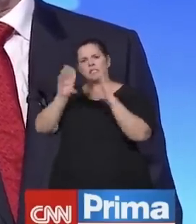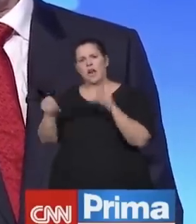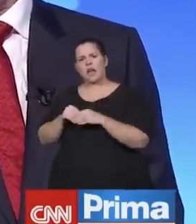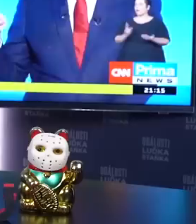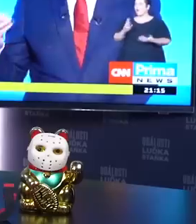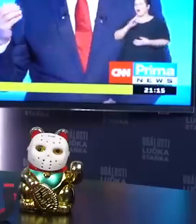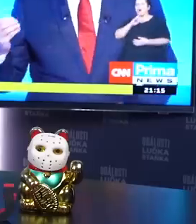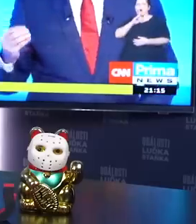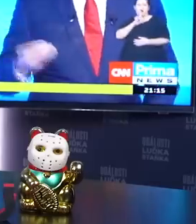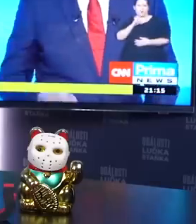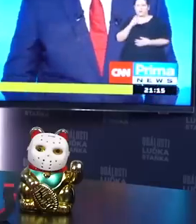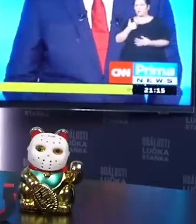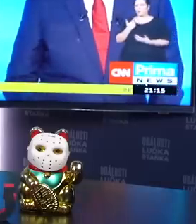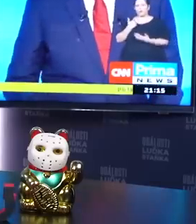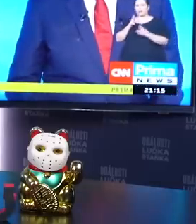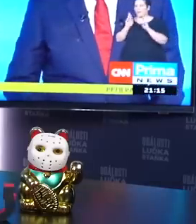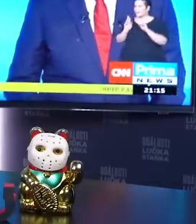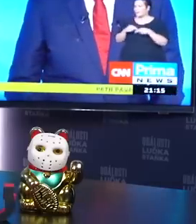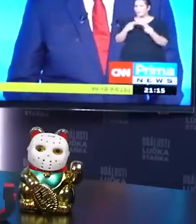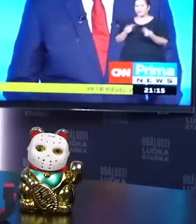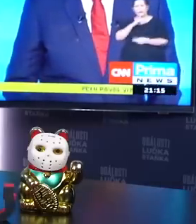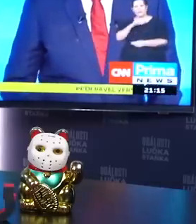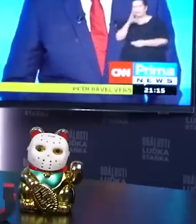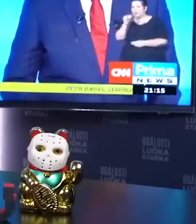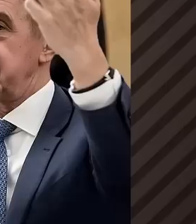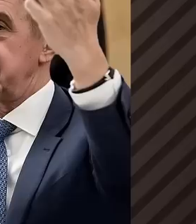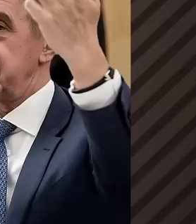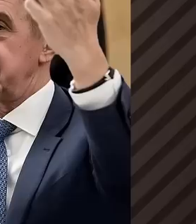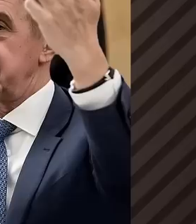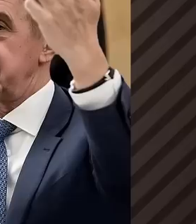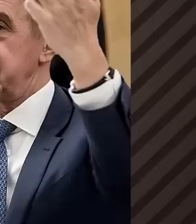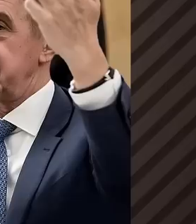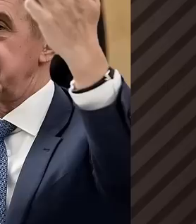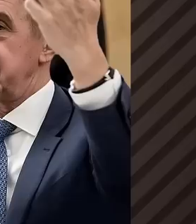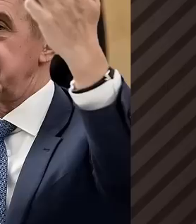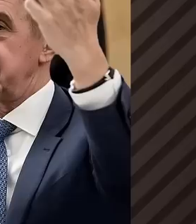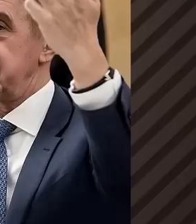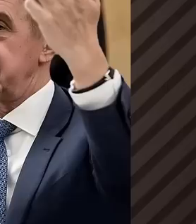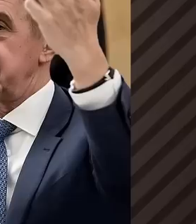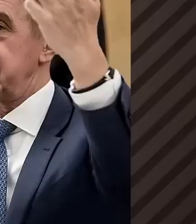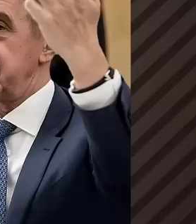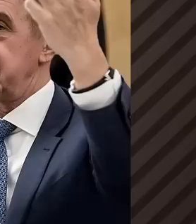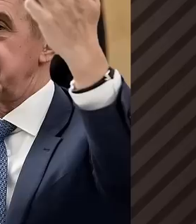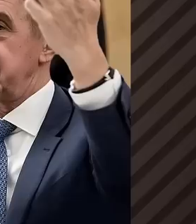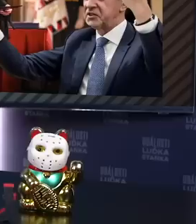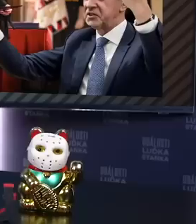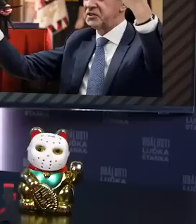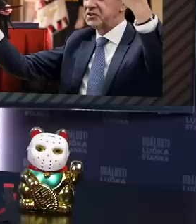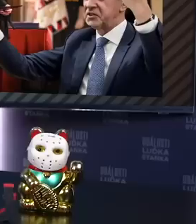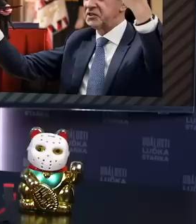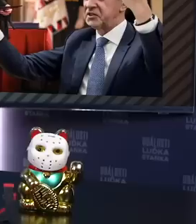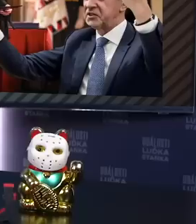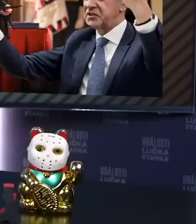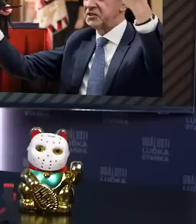27. Nádhera. Taky už tohle vidíte? V celé kráse při předávání státních vyznamenání. Pak měl